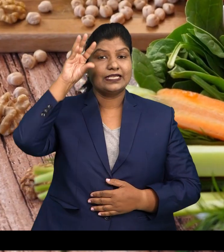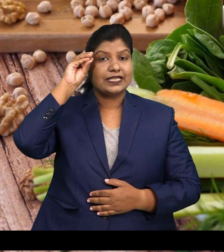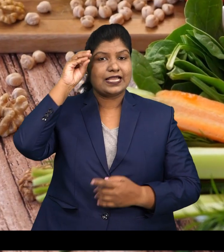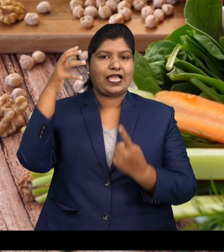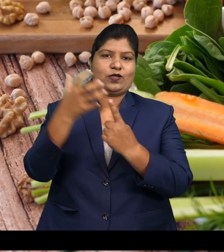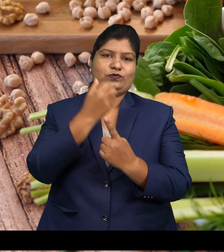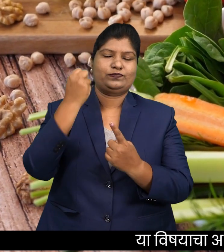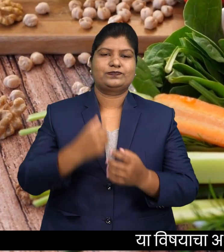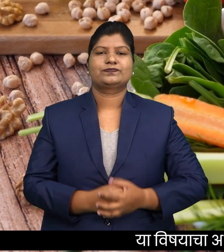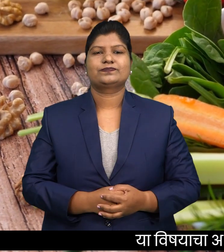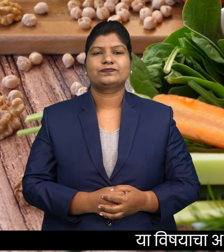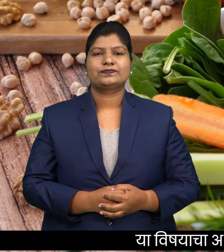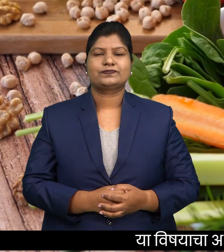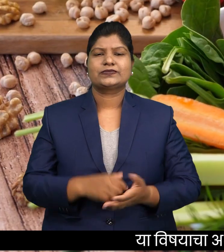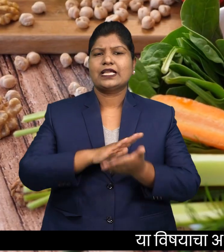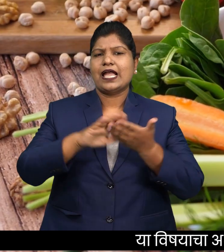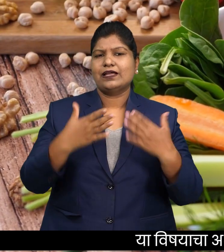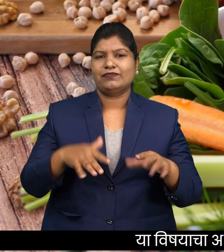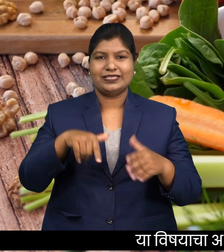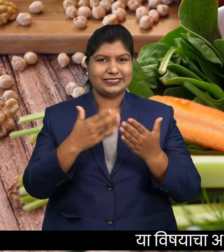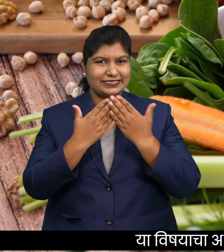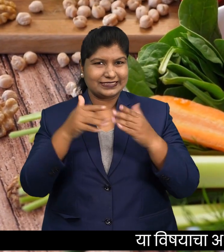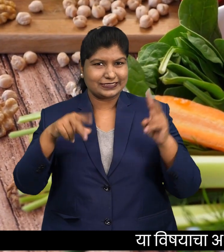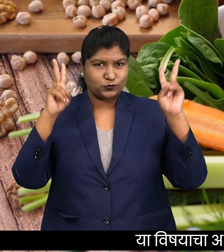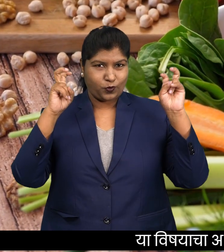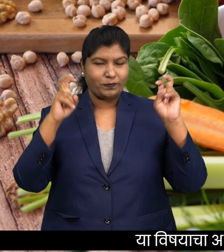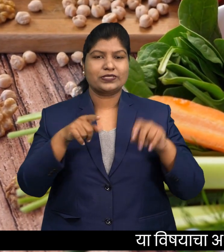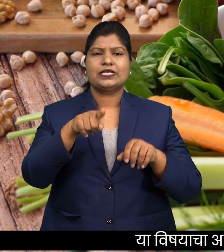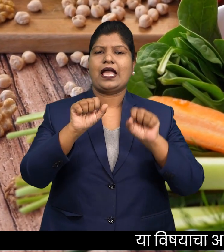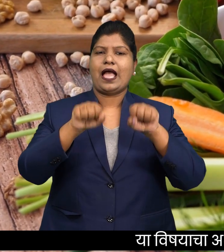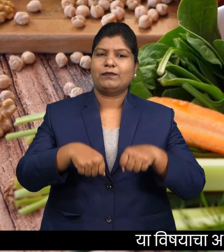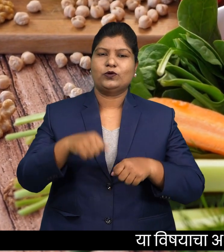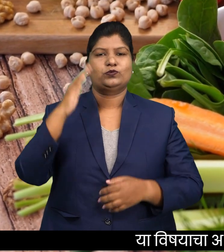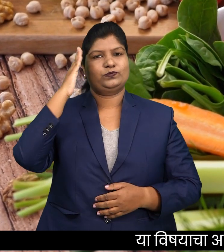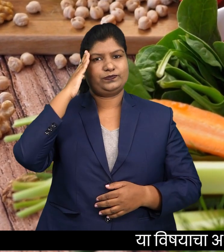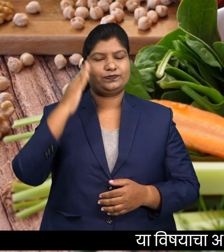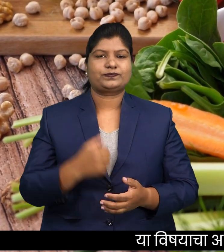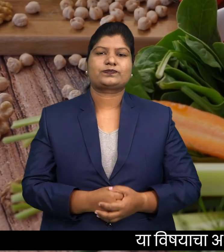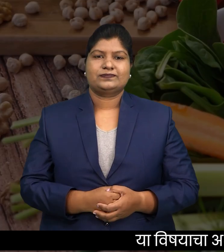अध्ययन निष्पत्ती या विषयाचा अभ्यास केल्यानंतर तुम्हाला हे कळेल.